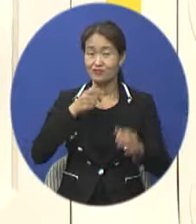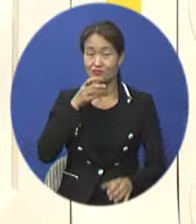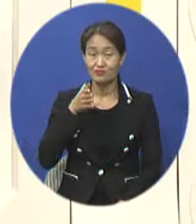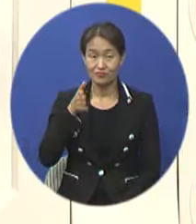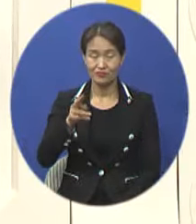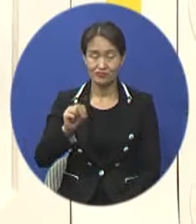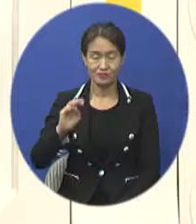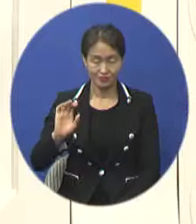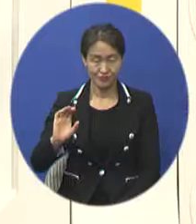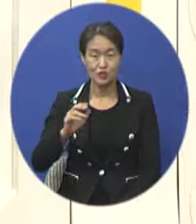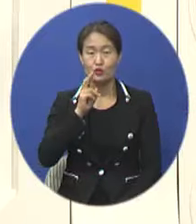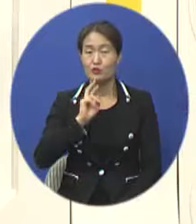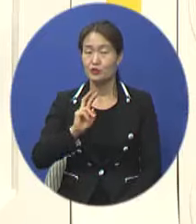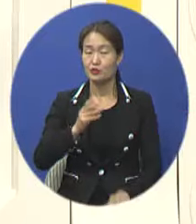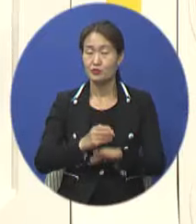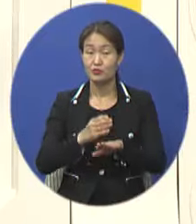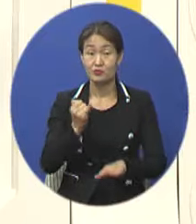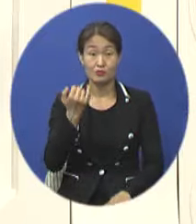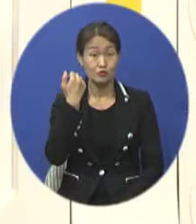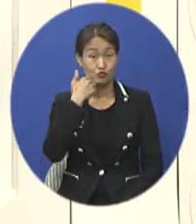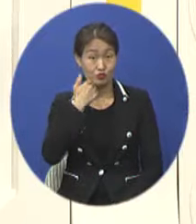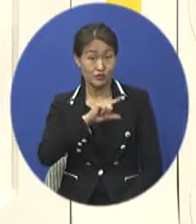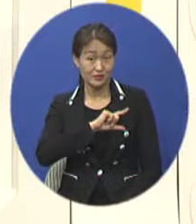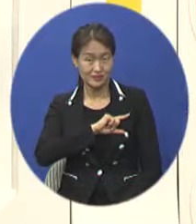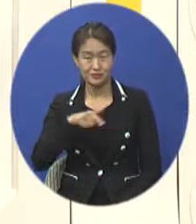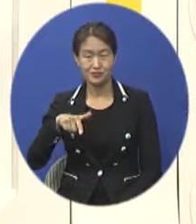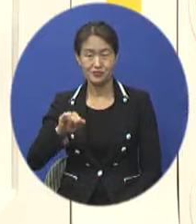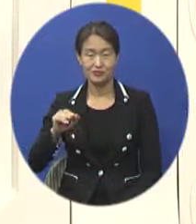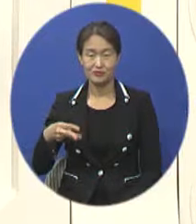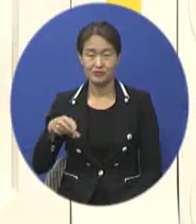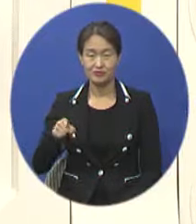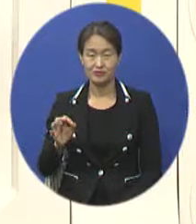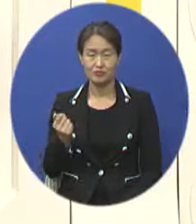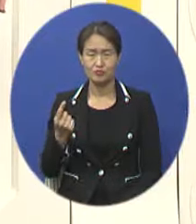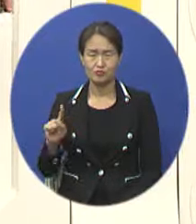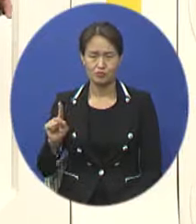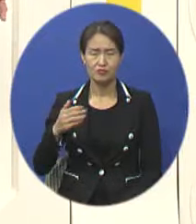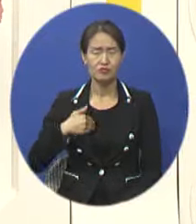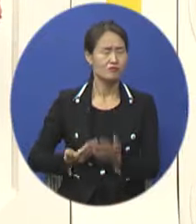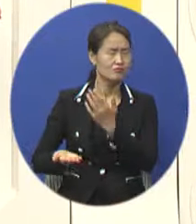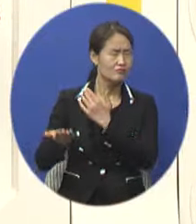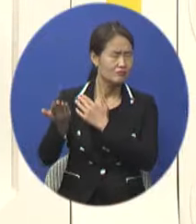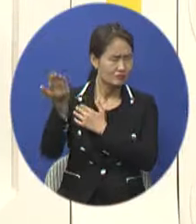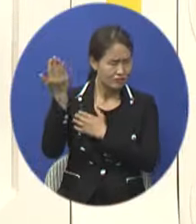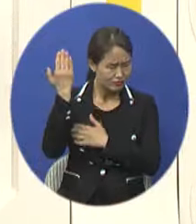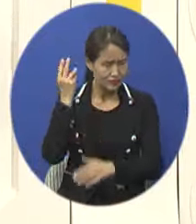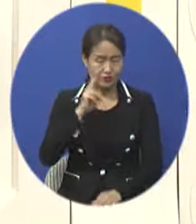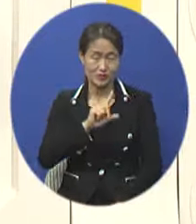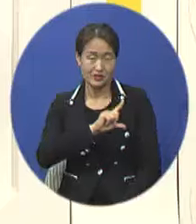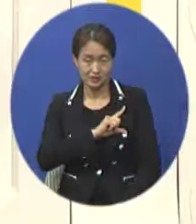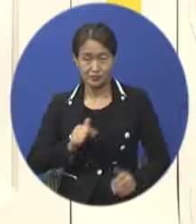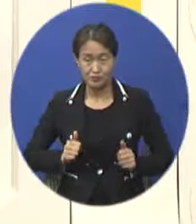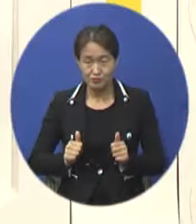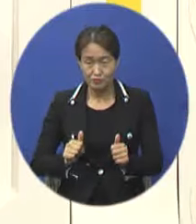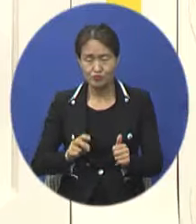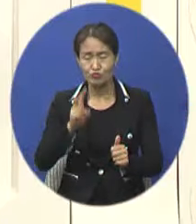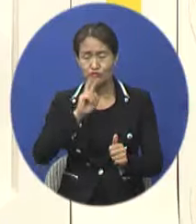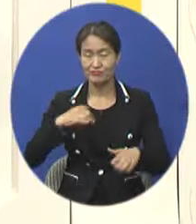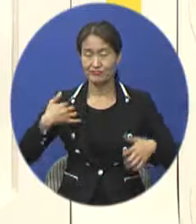수요일 MC 휘파람 동일소녀 길정화고요. 네, 저는 요즘에 왕년에 열심히 부르고 있는